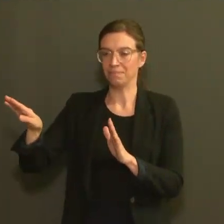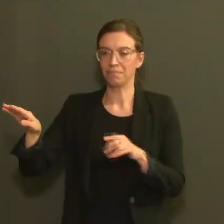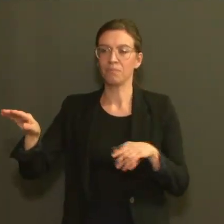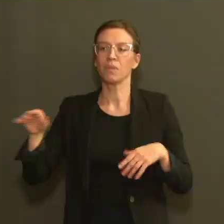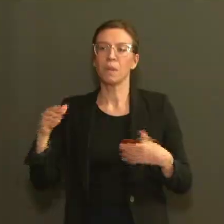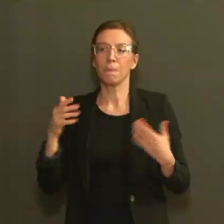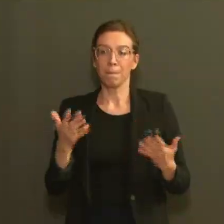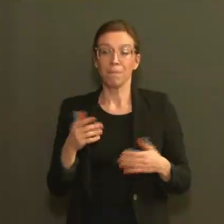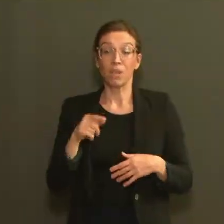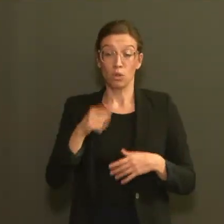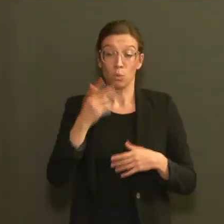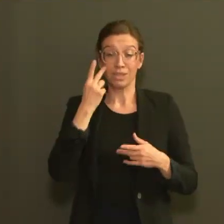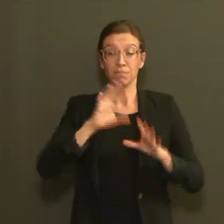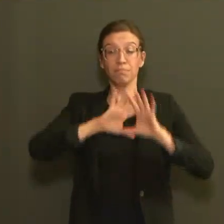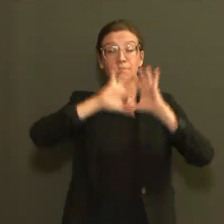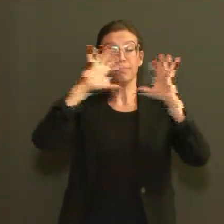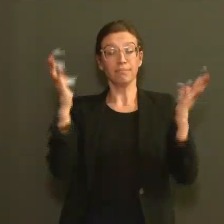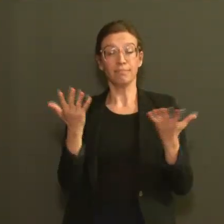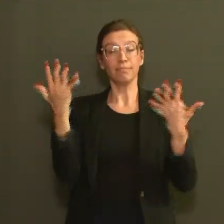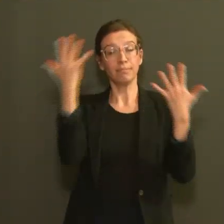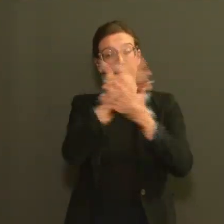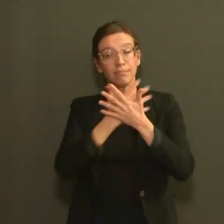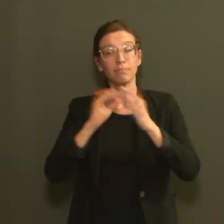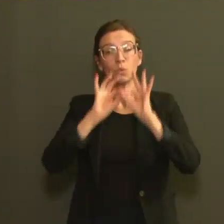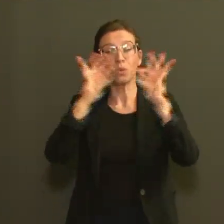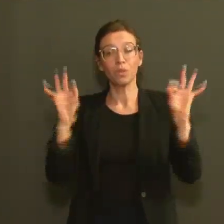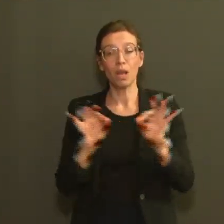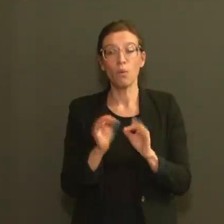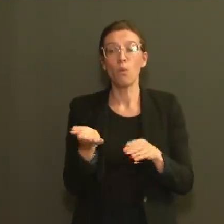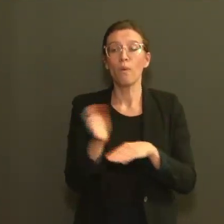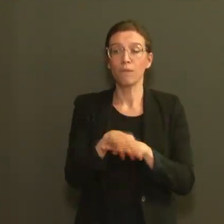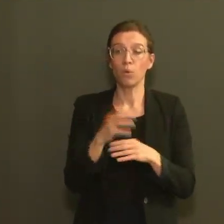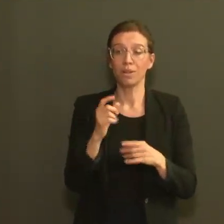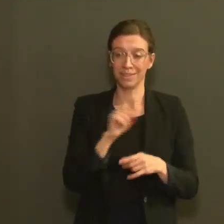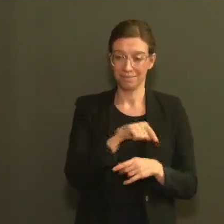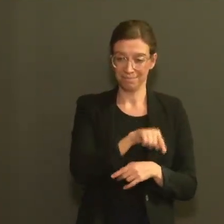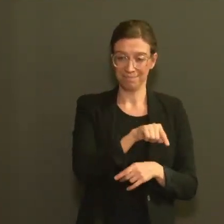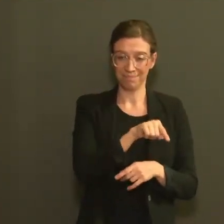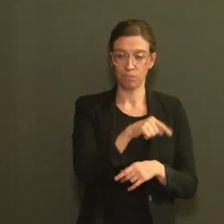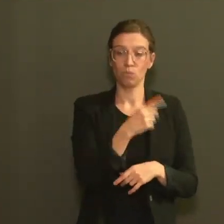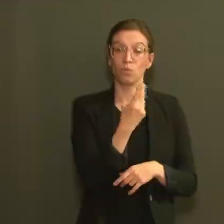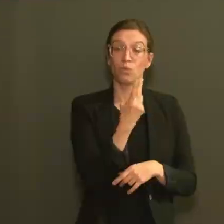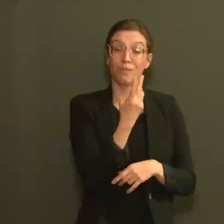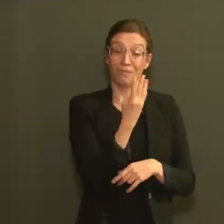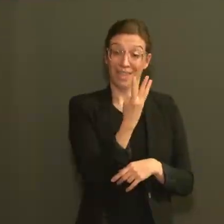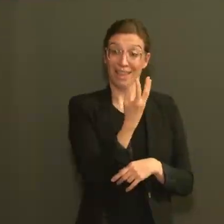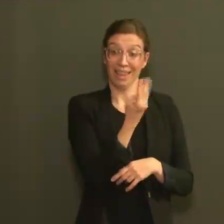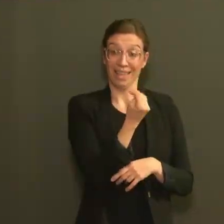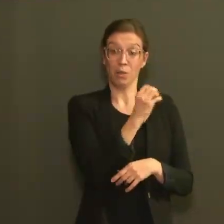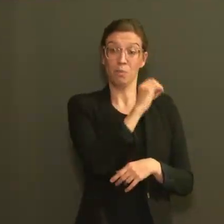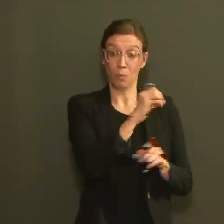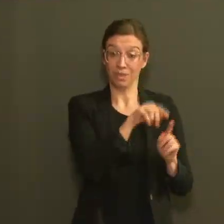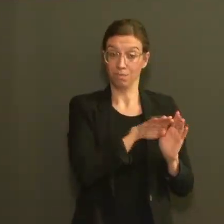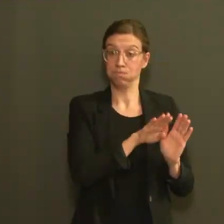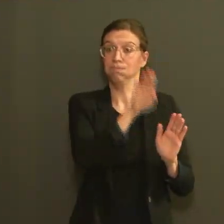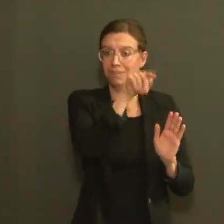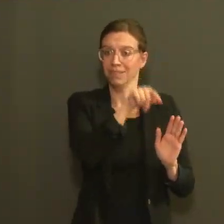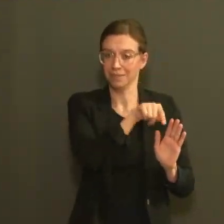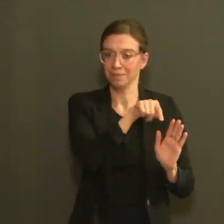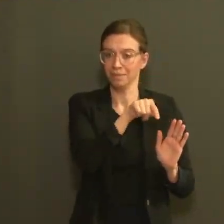COVID-gerelateerde overlijdens vond plaats tijdens de eerste golf, tegenover 6% nadien. Of